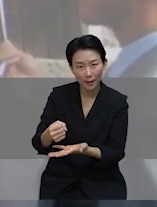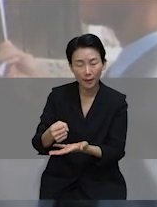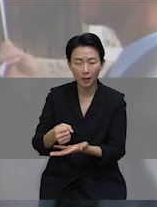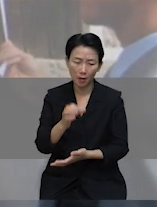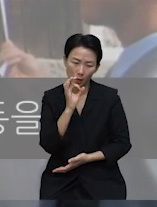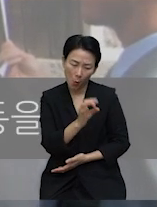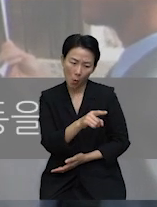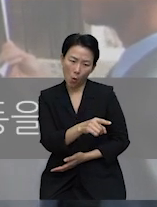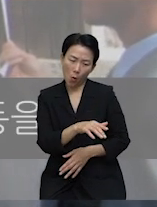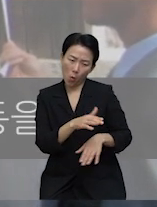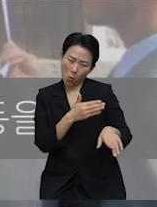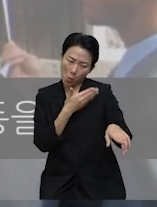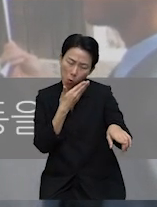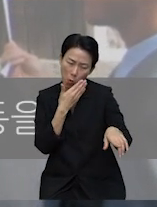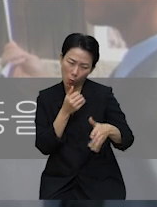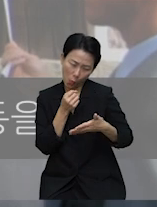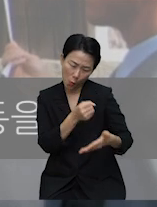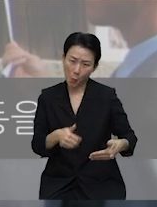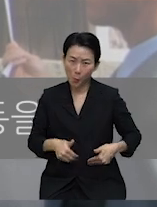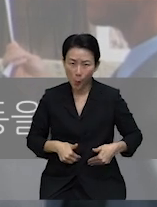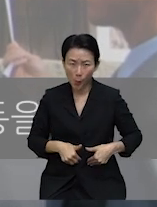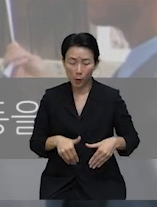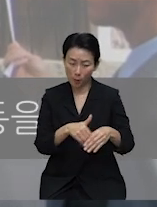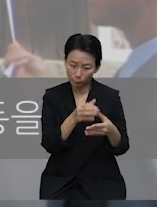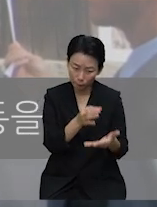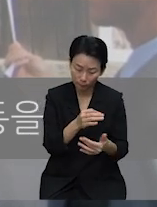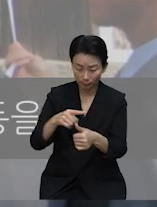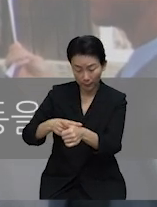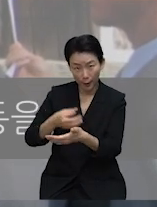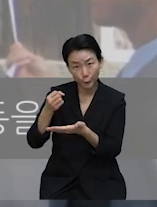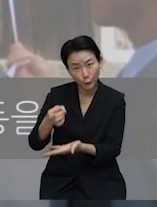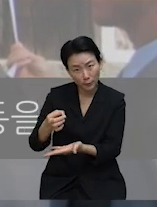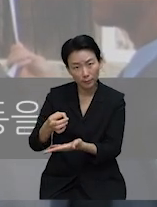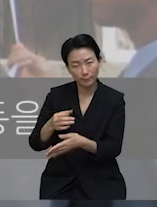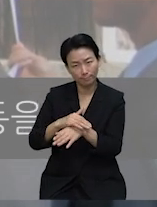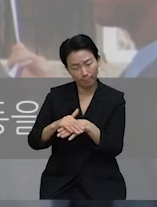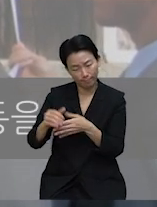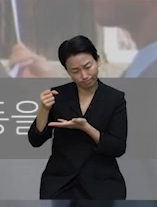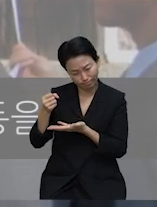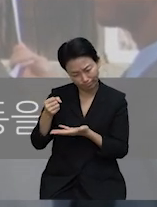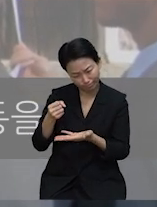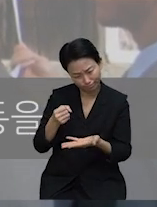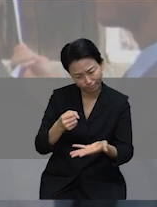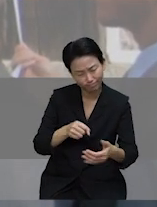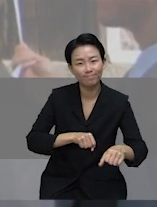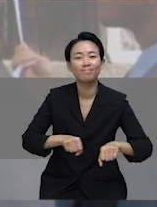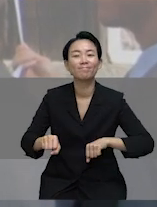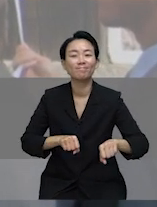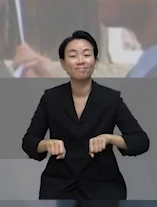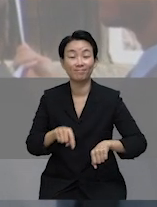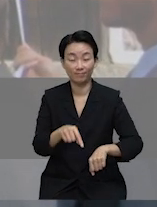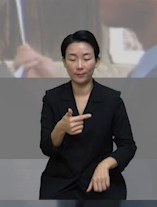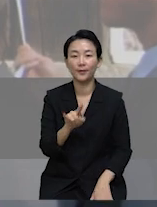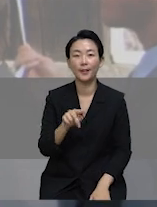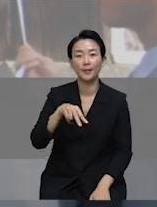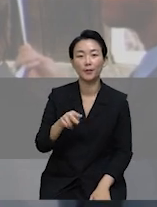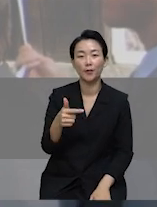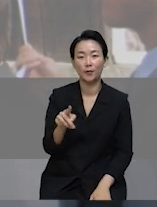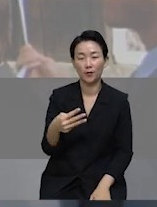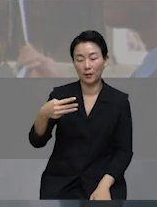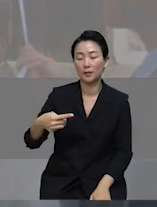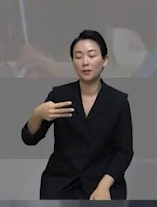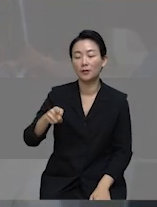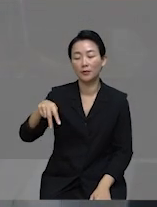증여를 통해서 보존 가치가 있는 문화유산과 자연유산을 영구히 보존하는 운동을 내셔널 트러스트